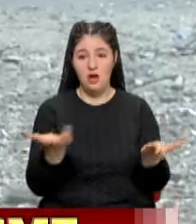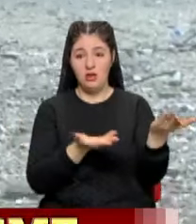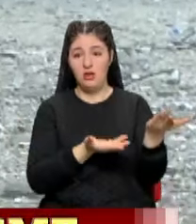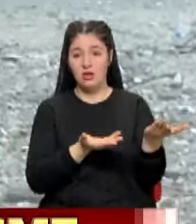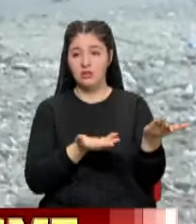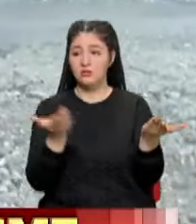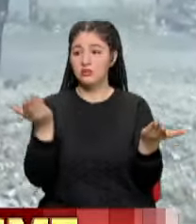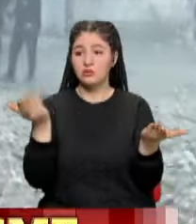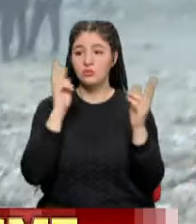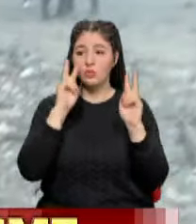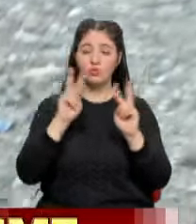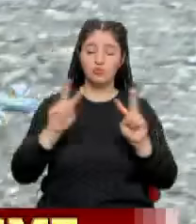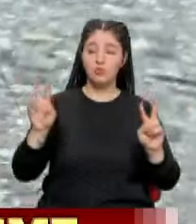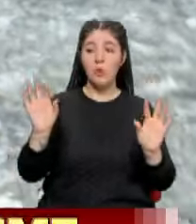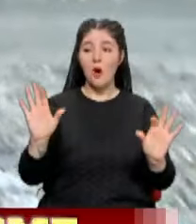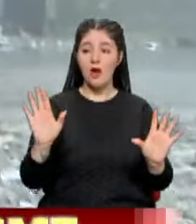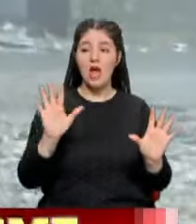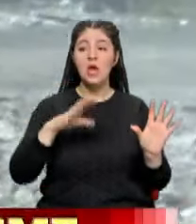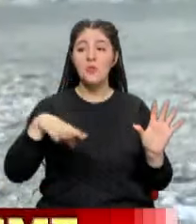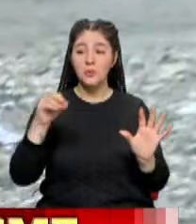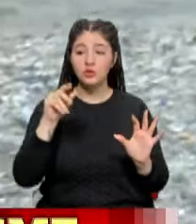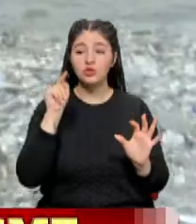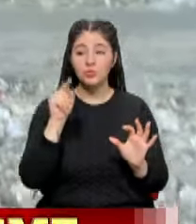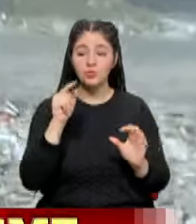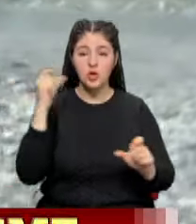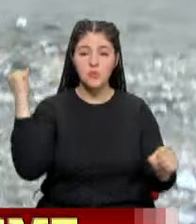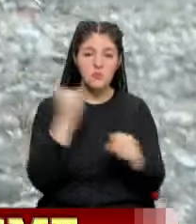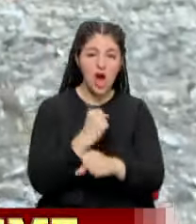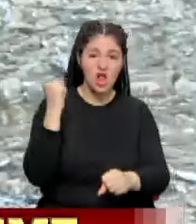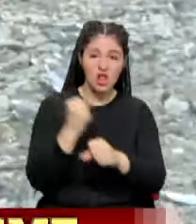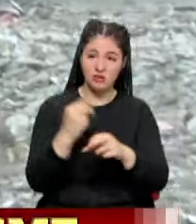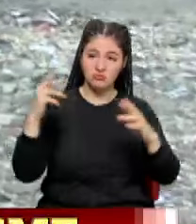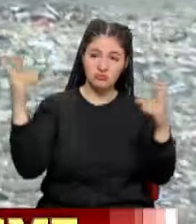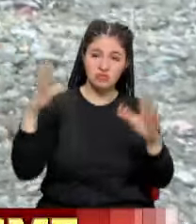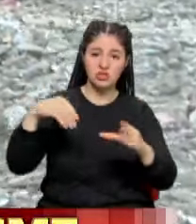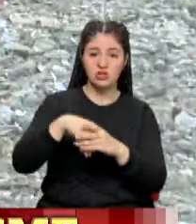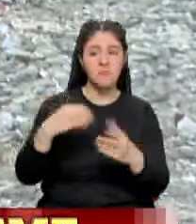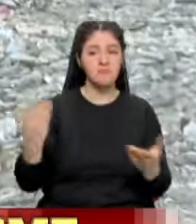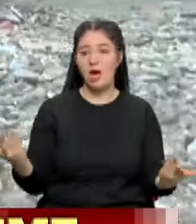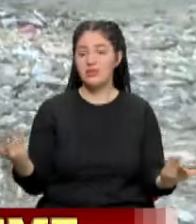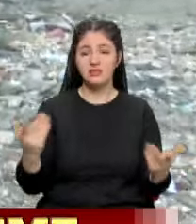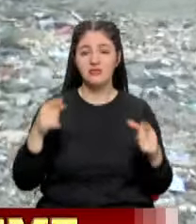işte karşımızda olan manzara. Tüm bu moloz yığının içinde